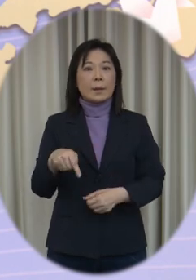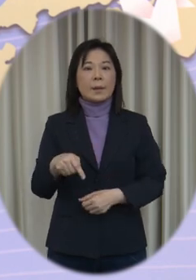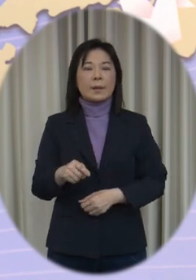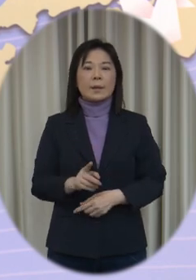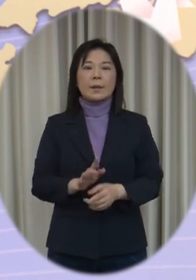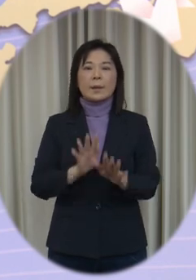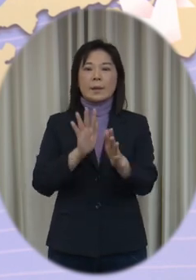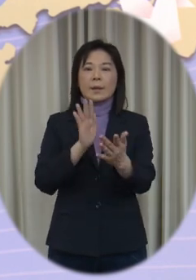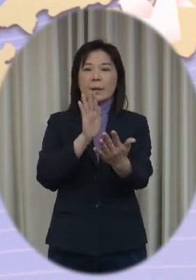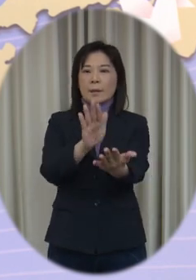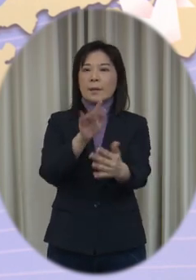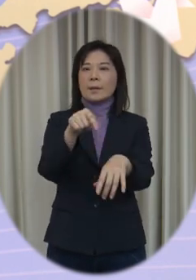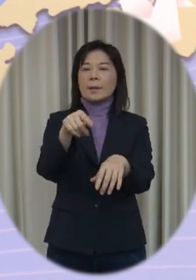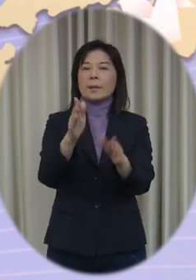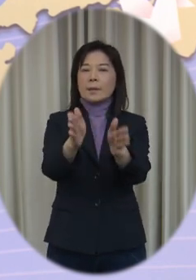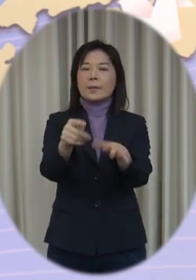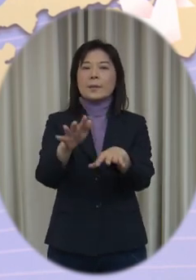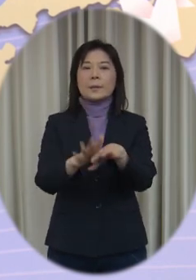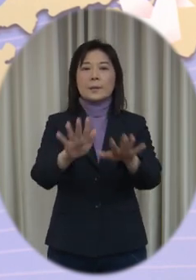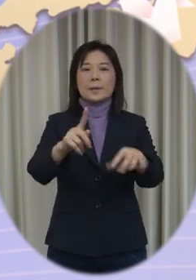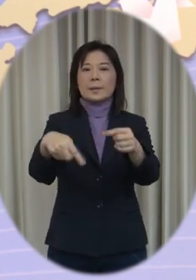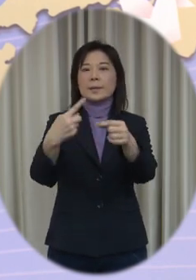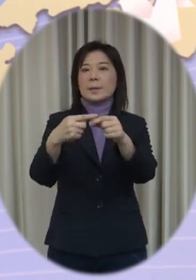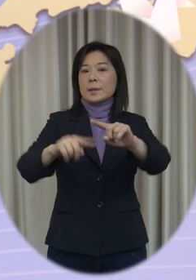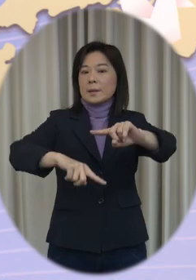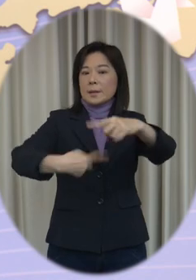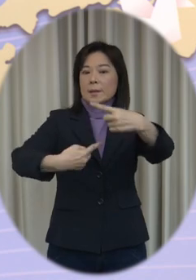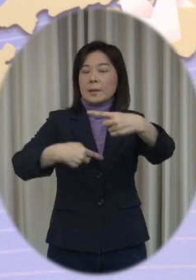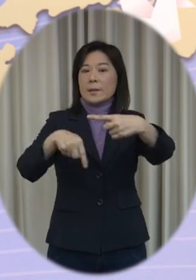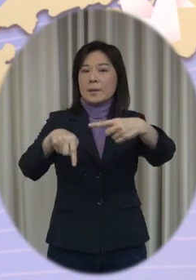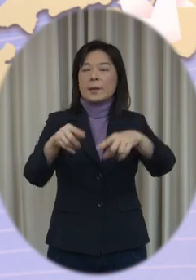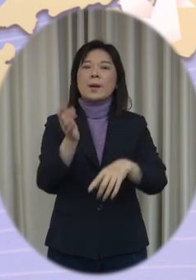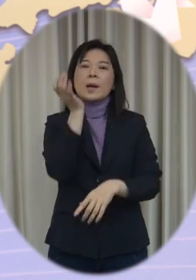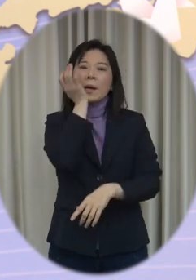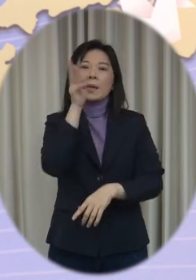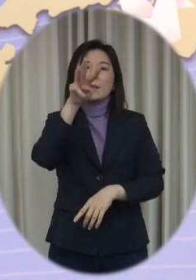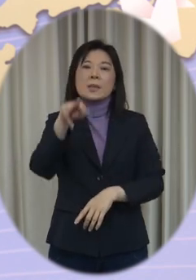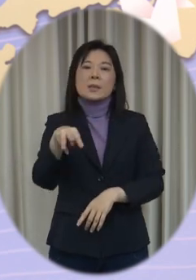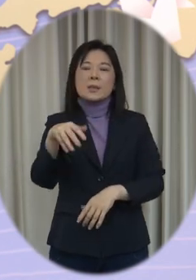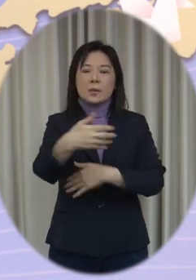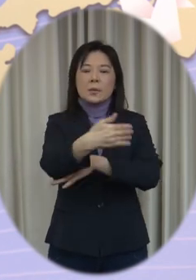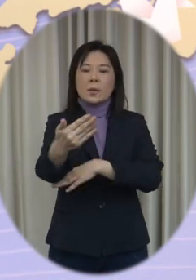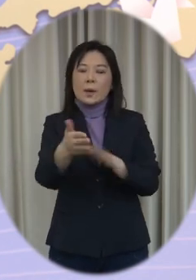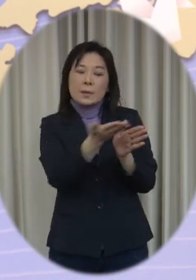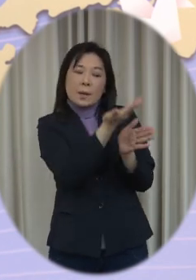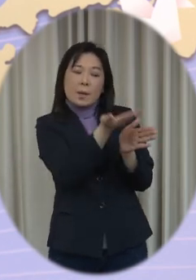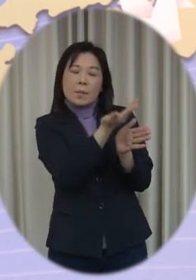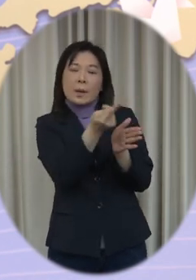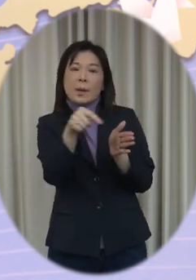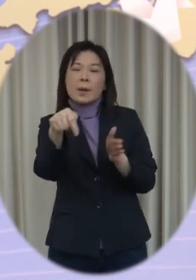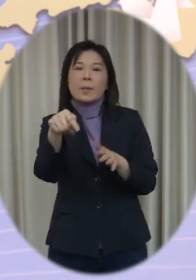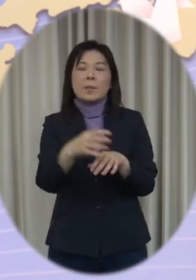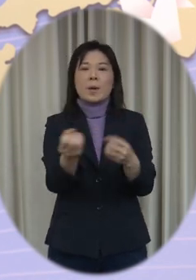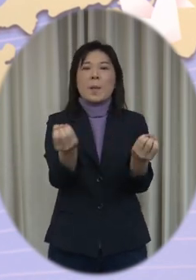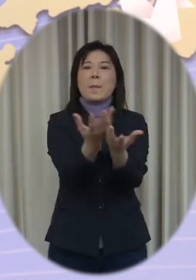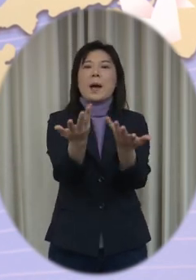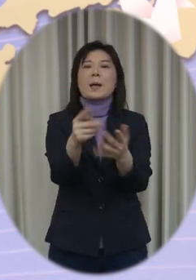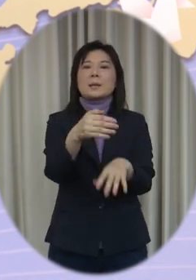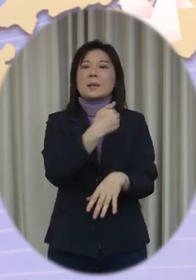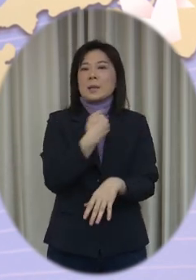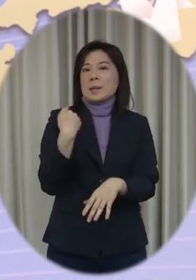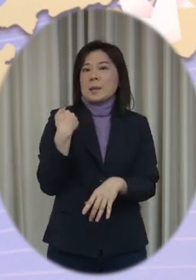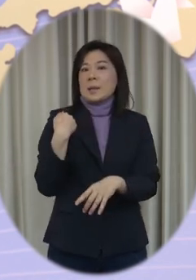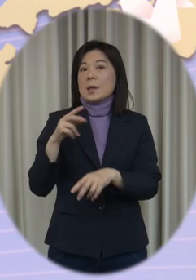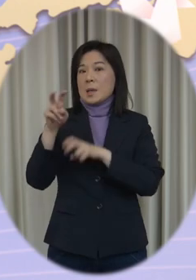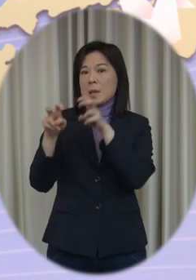年1月1日正央在石川县北部株洲市所发生的能登半岛